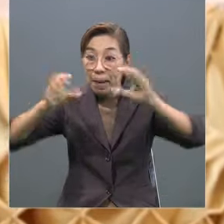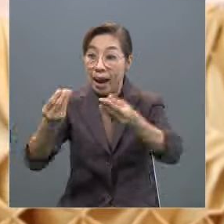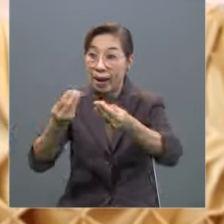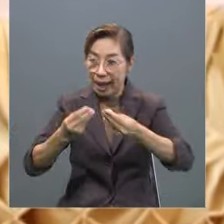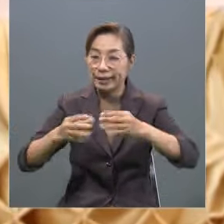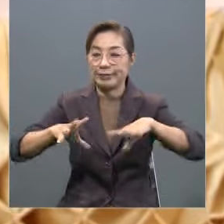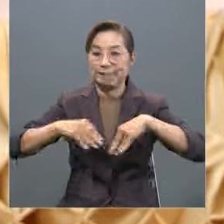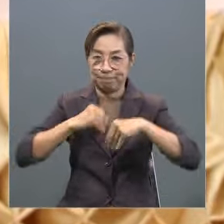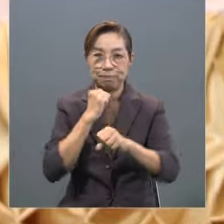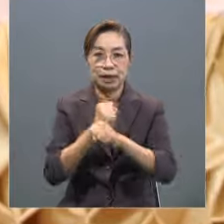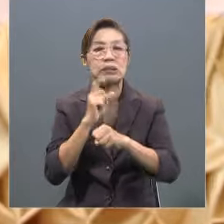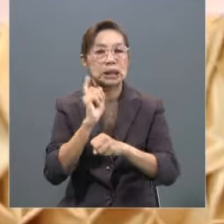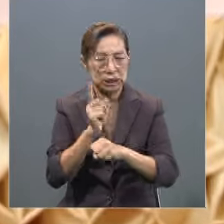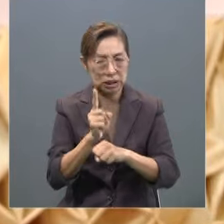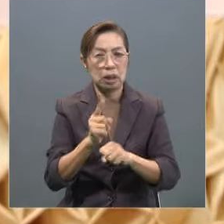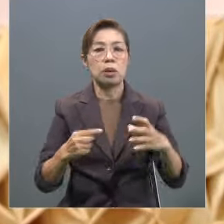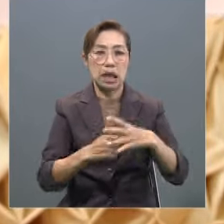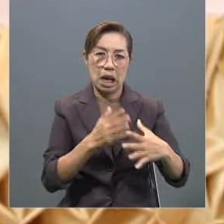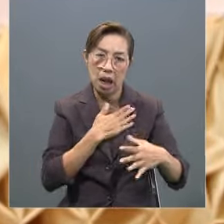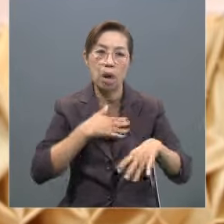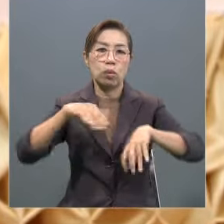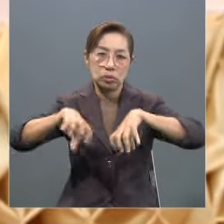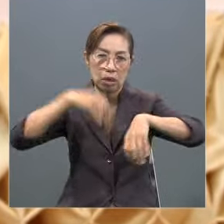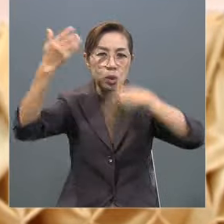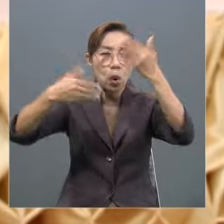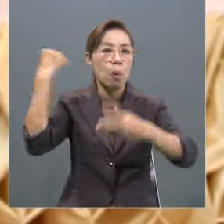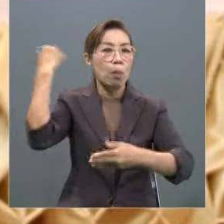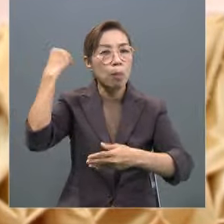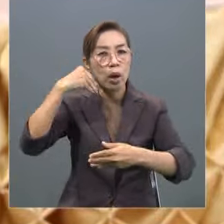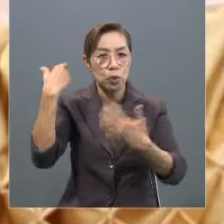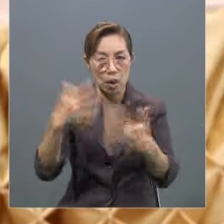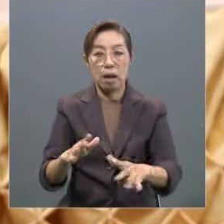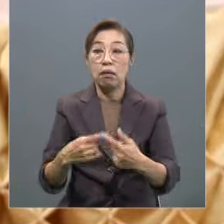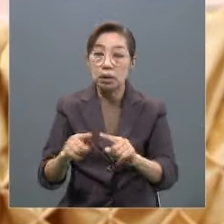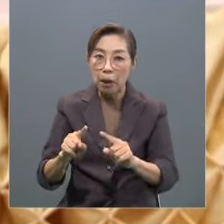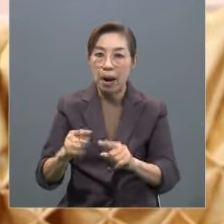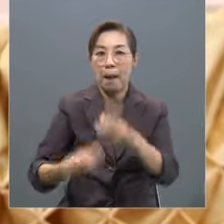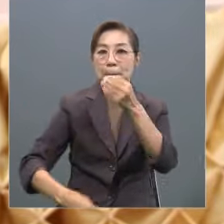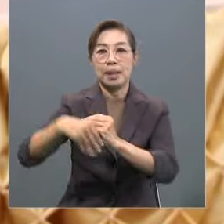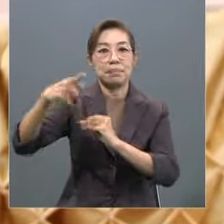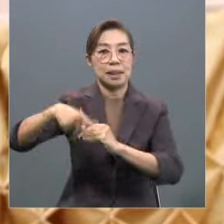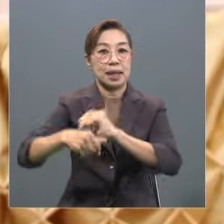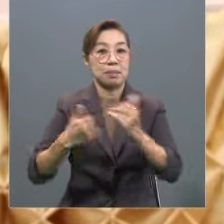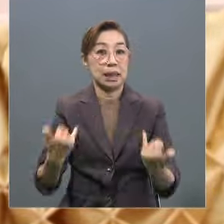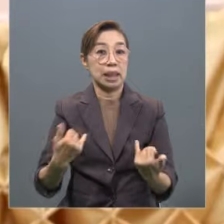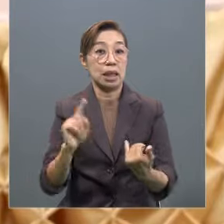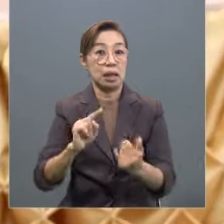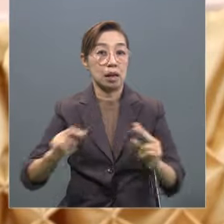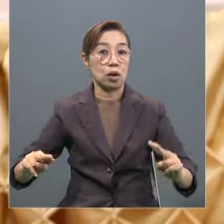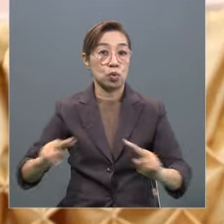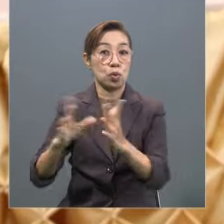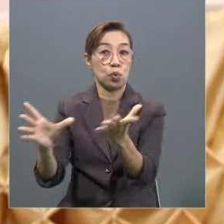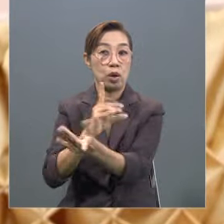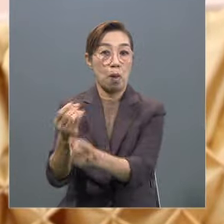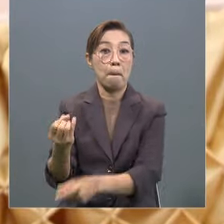ริงๆเราก็ดำเนินการมาโดยตลอดแล้วนะครับแต่ปีนี้ก็มีความพิเศษเกิดขึ้นนะครับทางกระทรวงวัฒนธรรมเนี่ยได้ประสาน